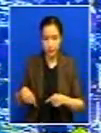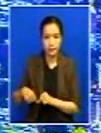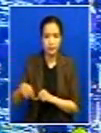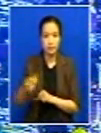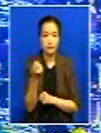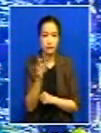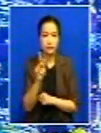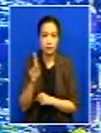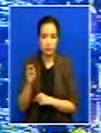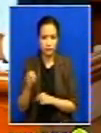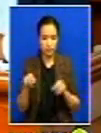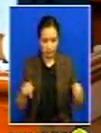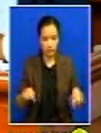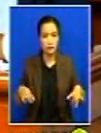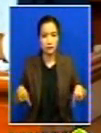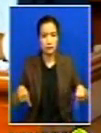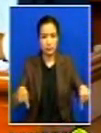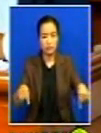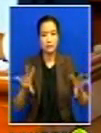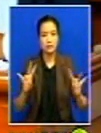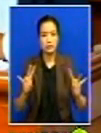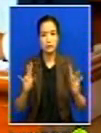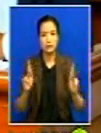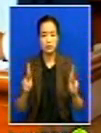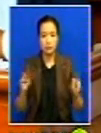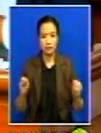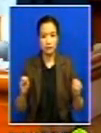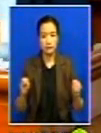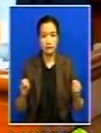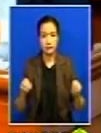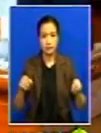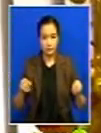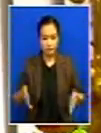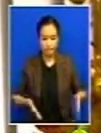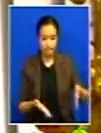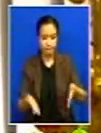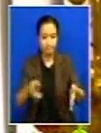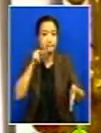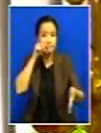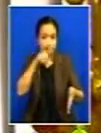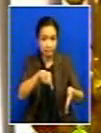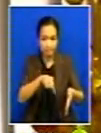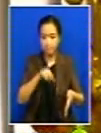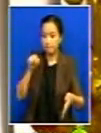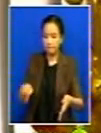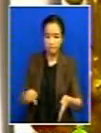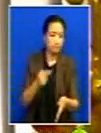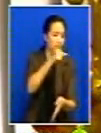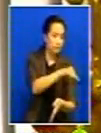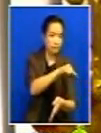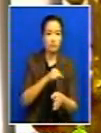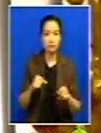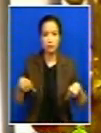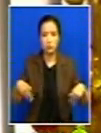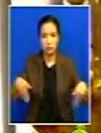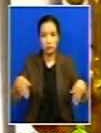ก็คือ2ฝั่งฝั่งละ7กิโลเมตรไปกลับนี่แหละครับภายในเดือนกันยายนนี้ก็น่าจะส่งมอบงานสำรวจวิจัยส่งมอบ